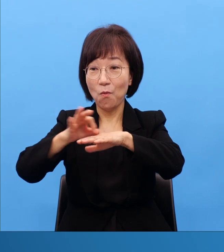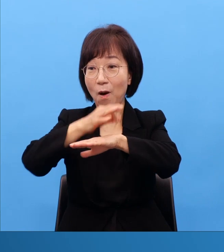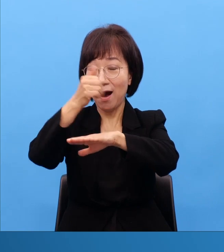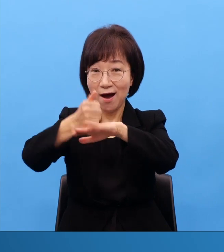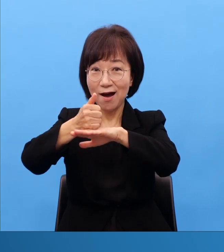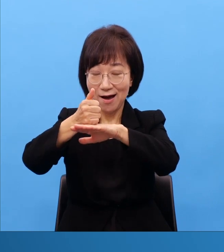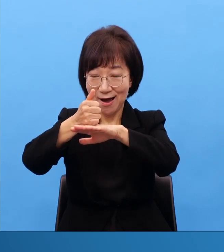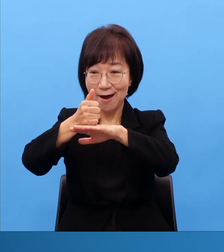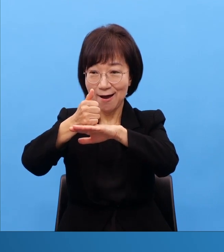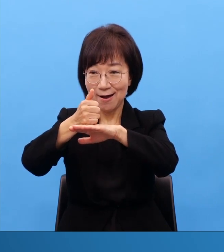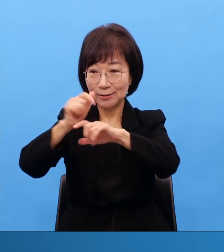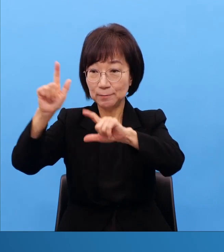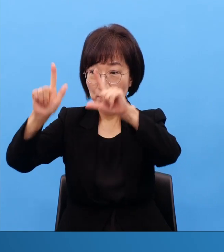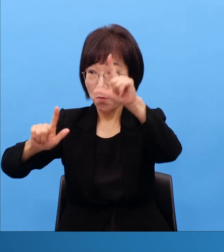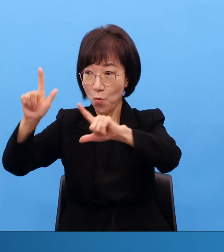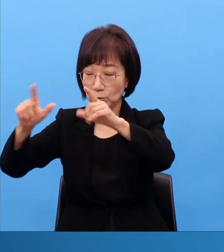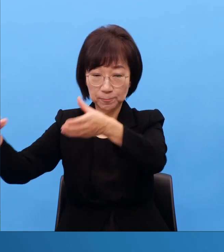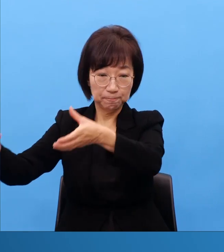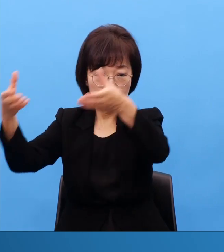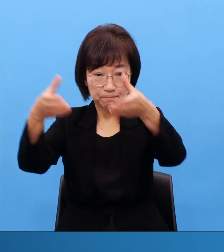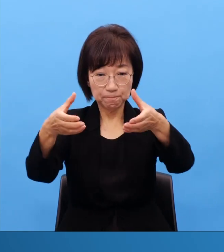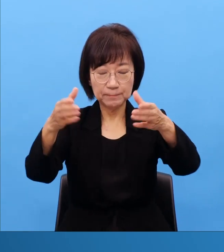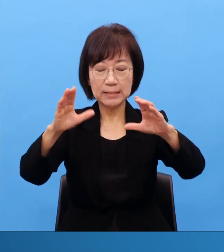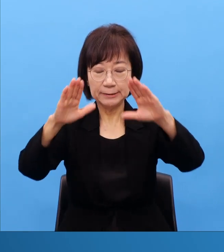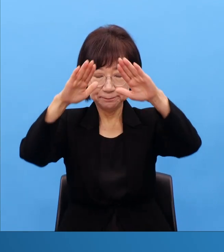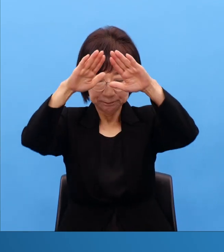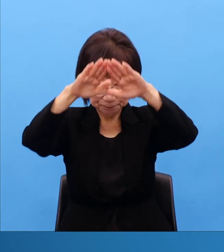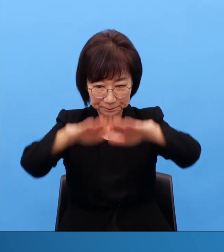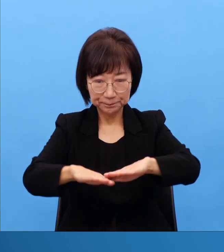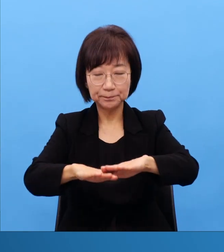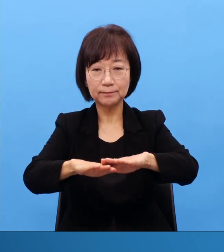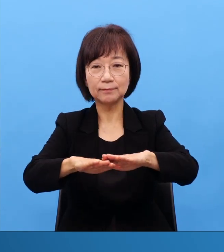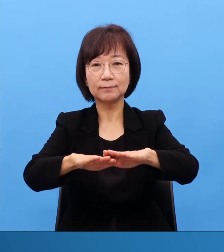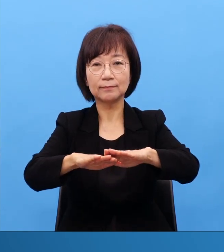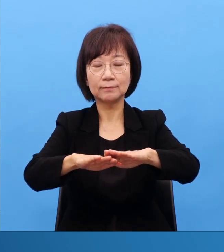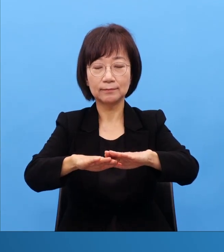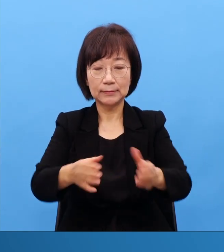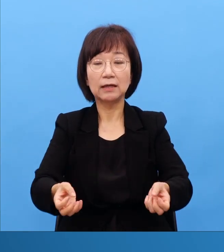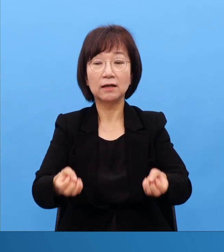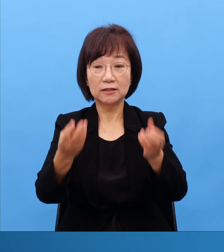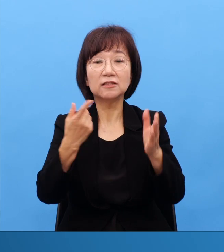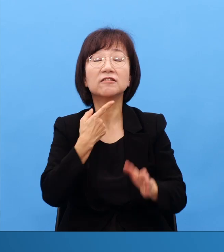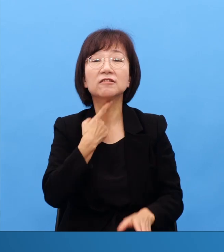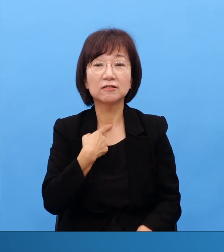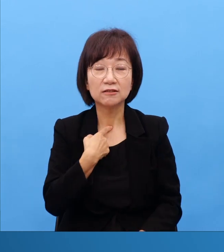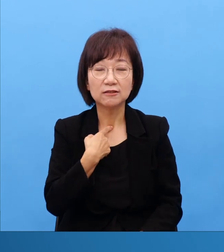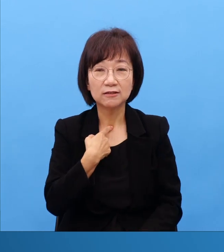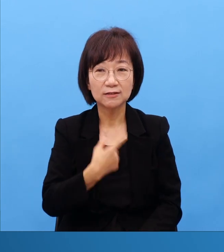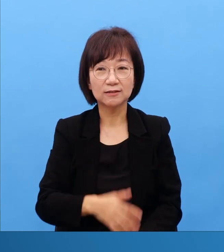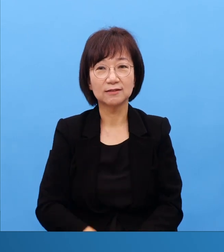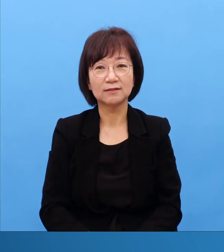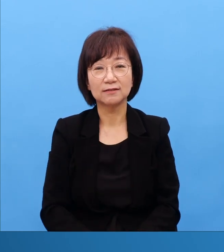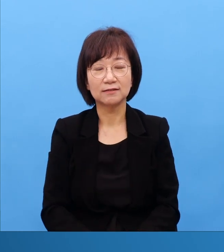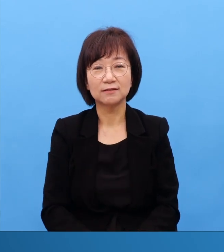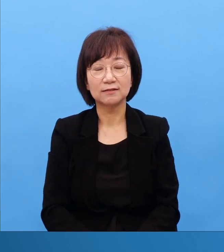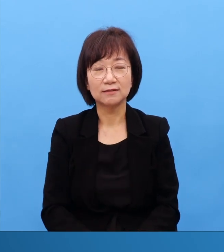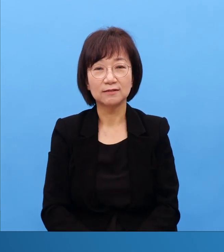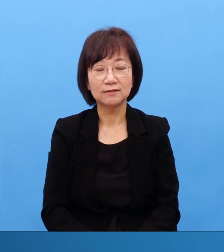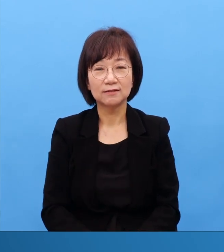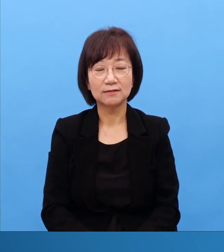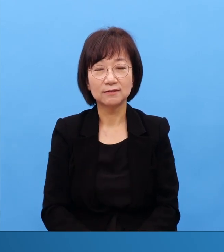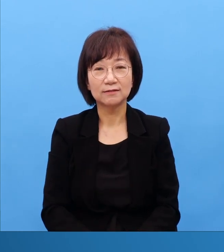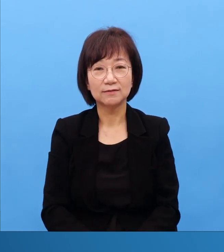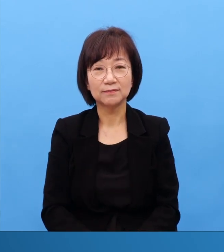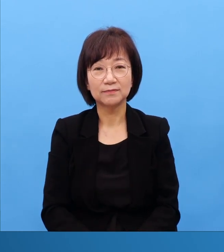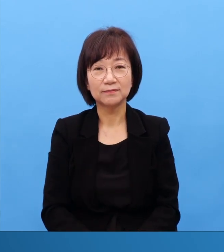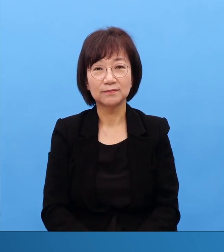쉽게 말 제사를 지내는 거죠. And so he came as a governor, and we see that they would erect a statue of the Roman emperor, and they would bow before it, be